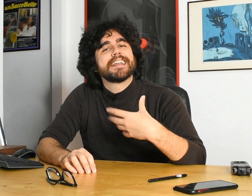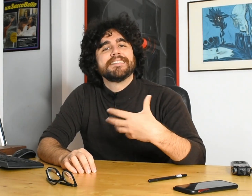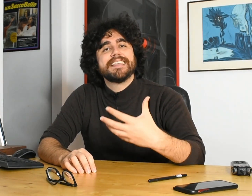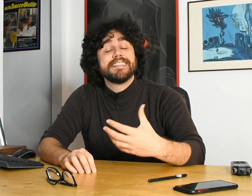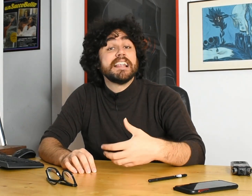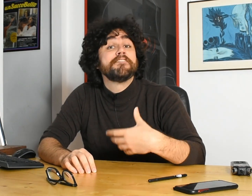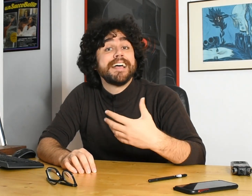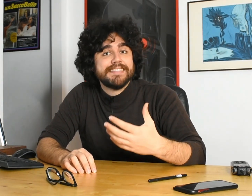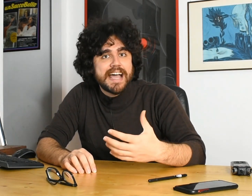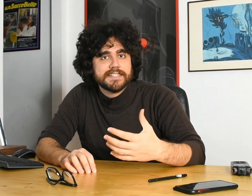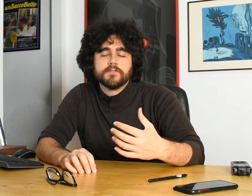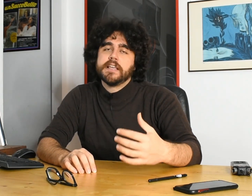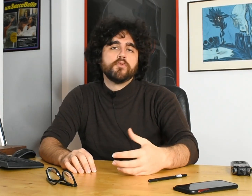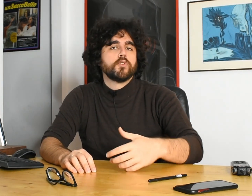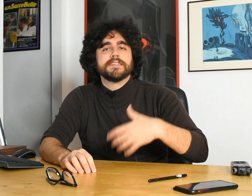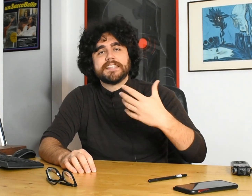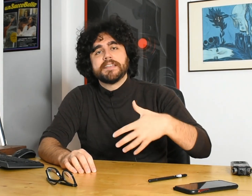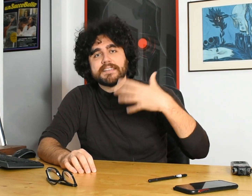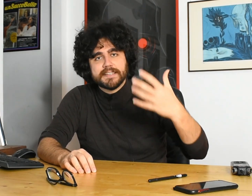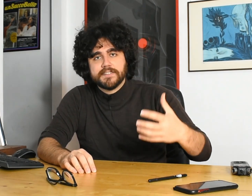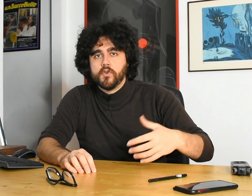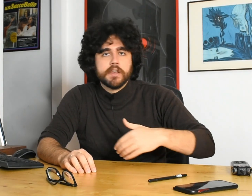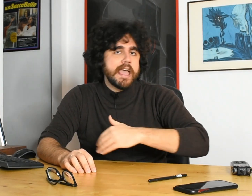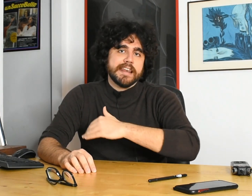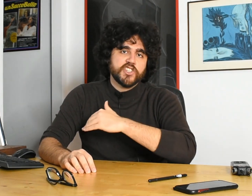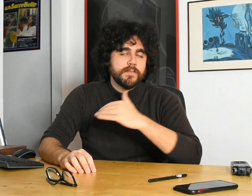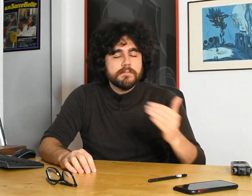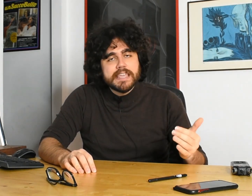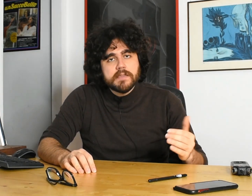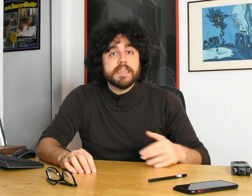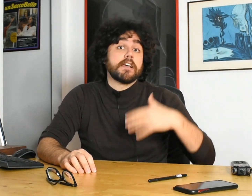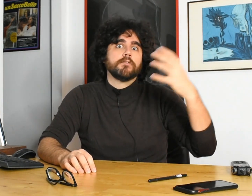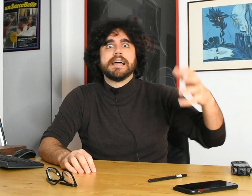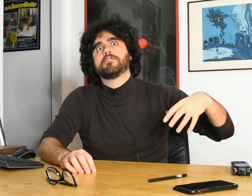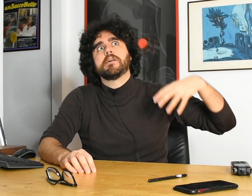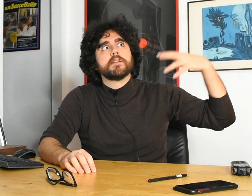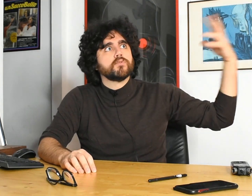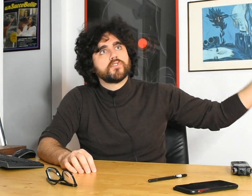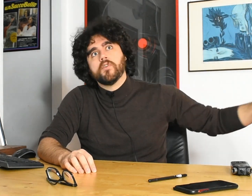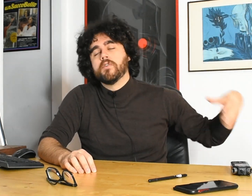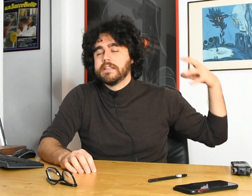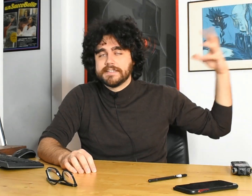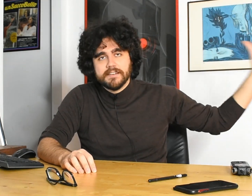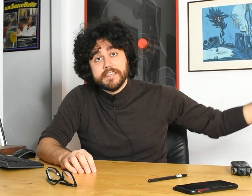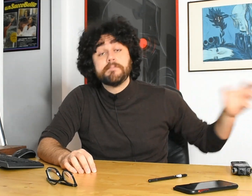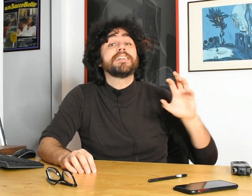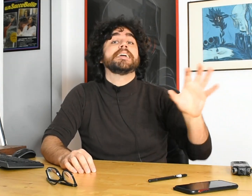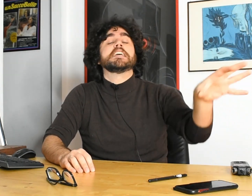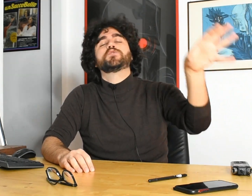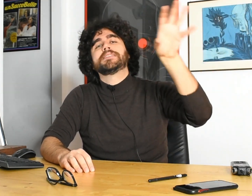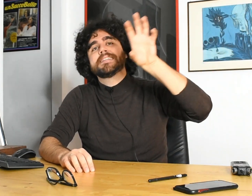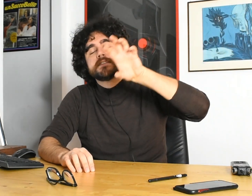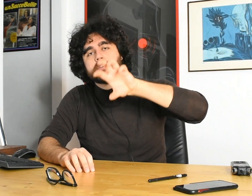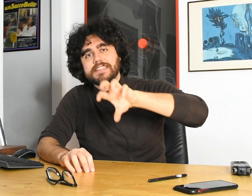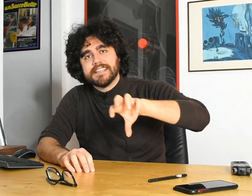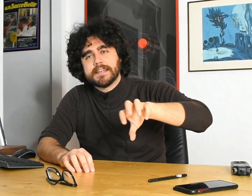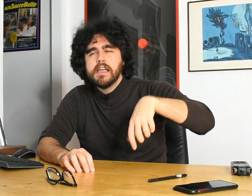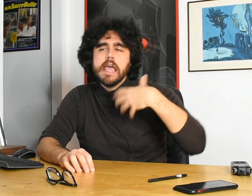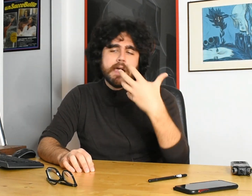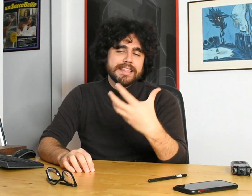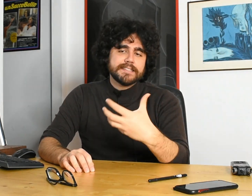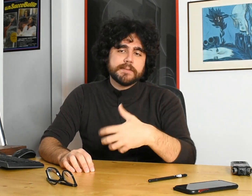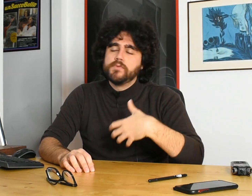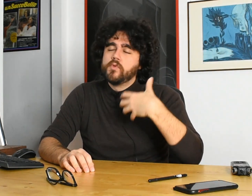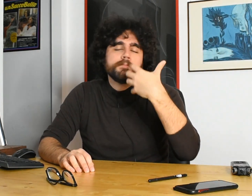lanciata nella grande idea della flat tax, ossia appunto quel sistema di tassazione a regimi minimi raccontato da Berlusconi, da Salvini, perché la sua tradizione di